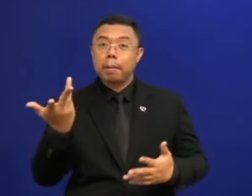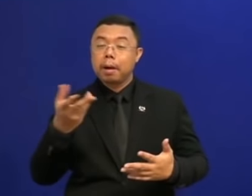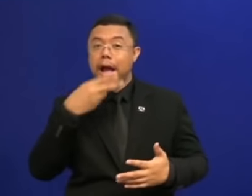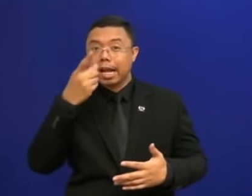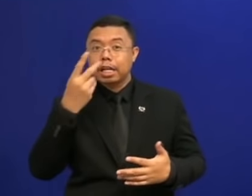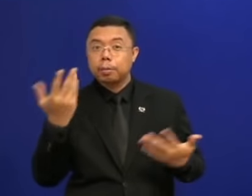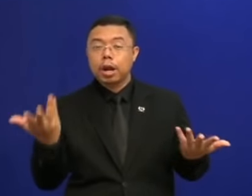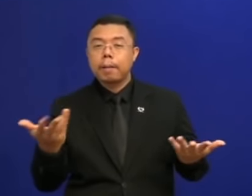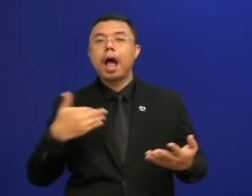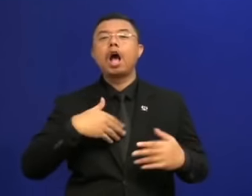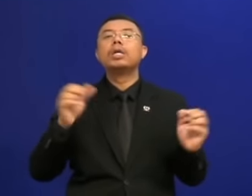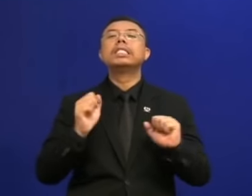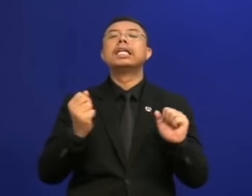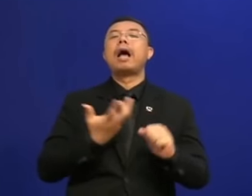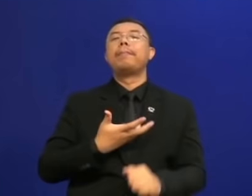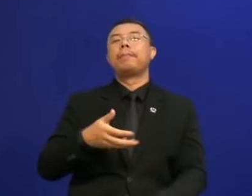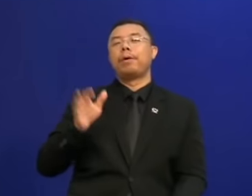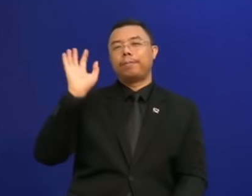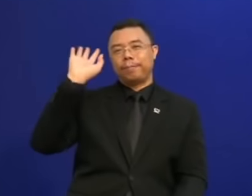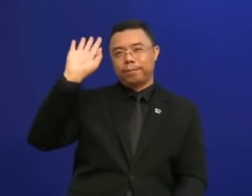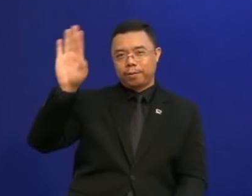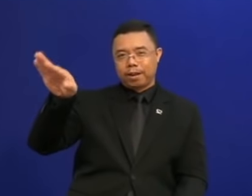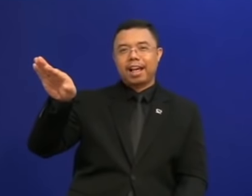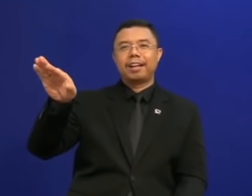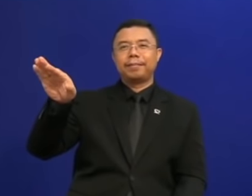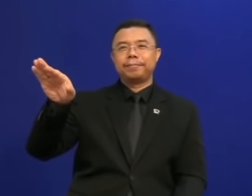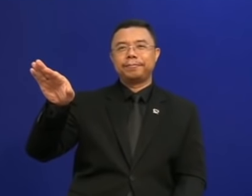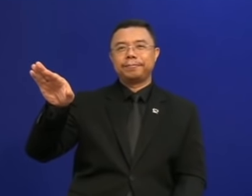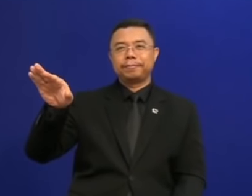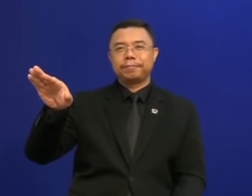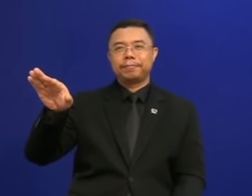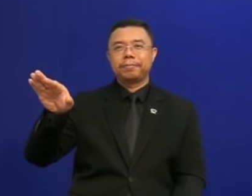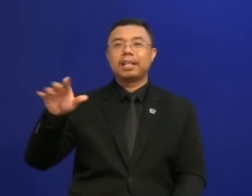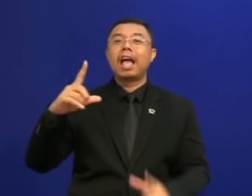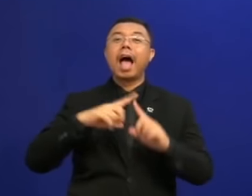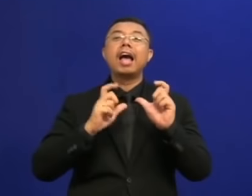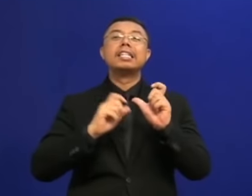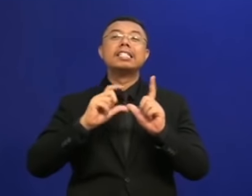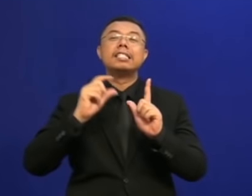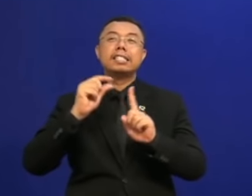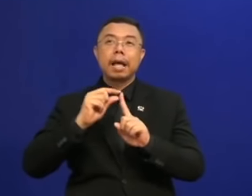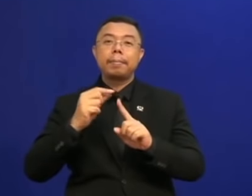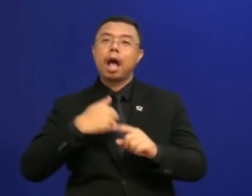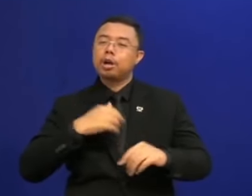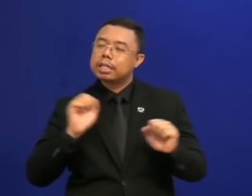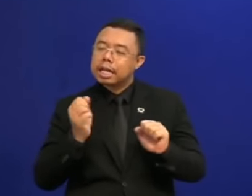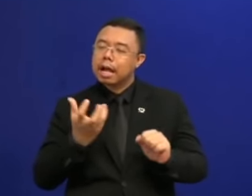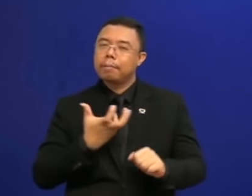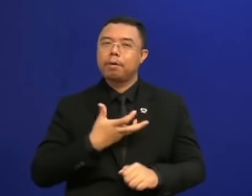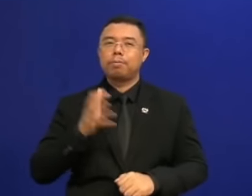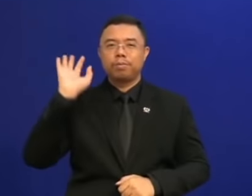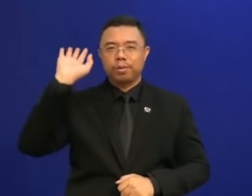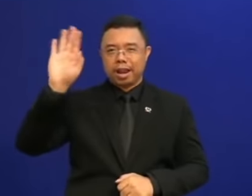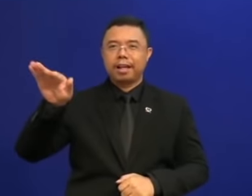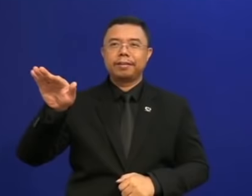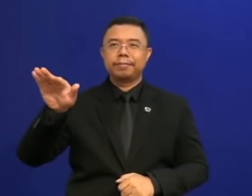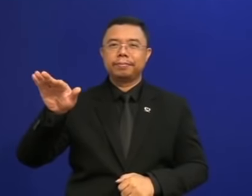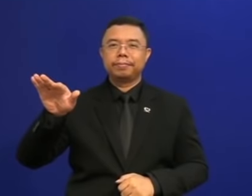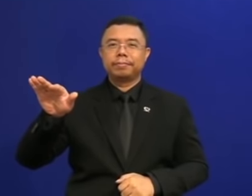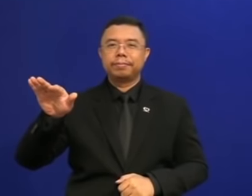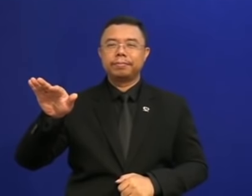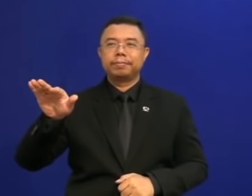ibu-ibu? Aku segera akan pulang. Asap aku segera akan